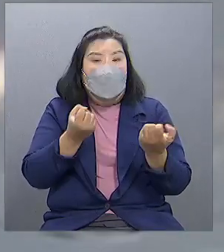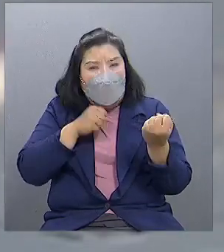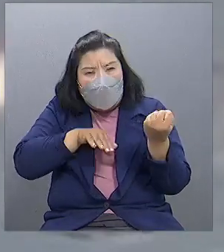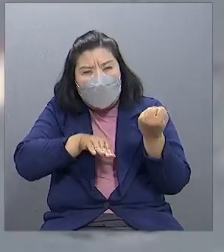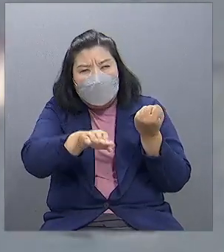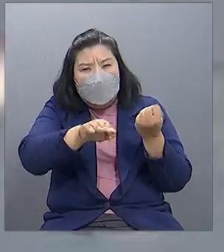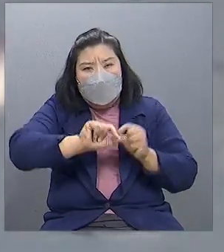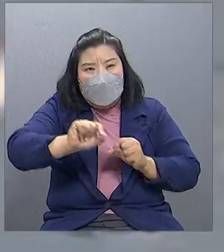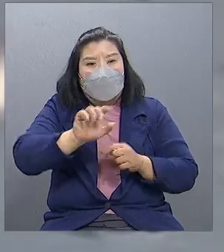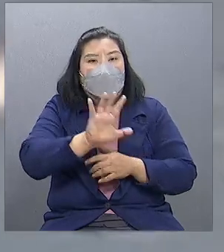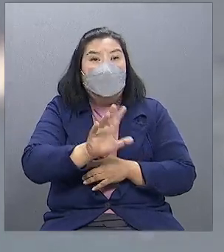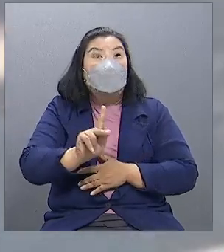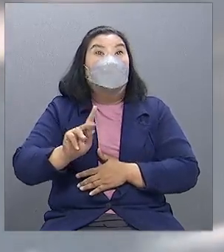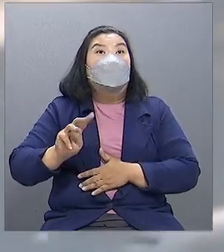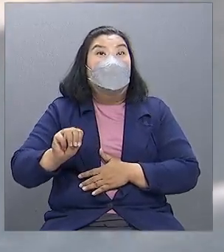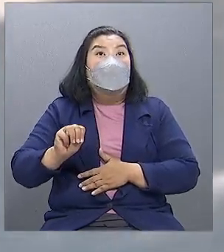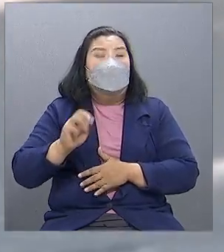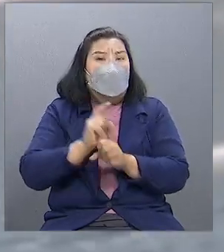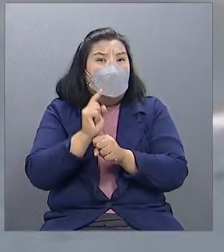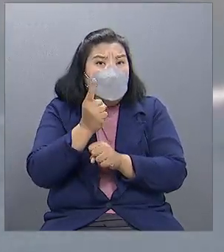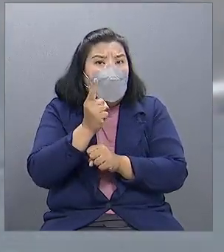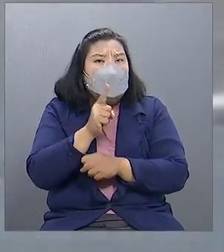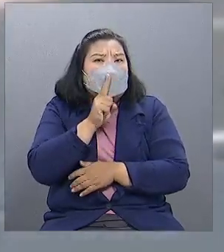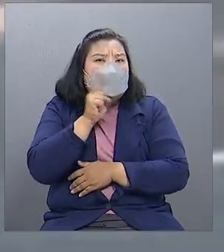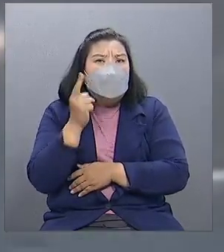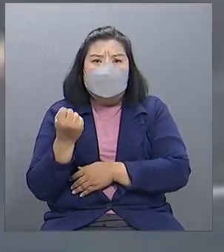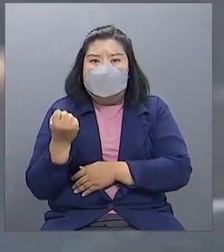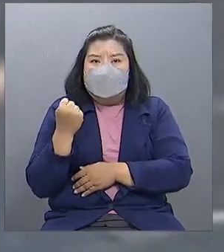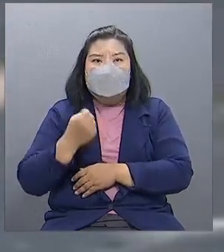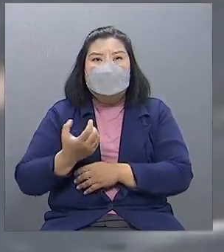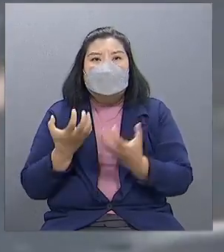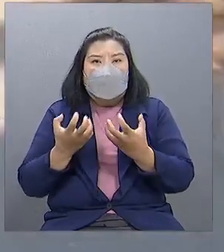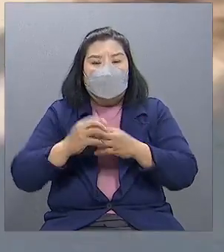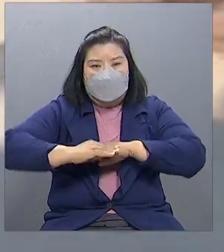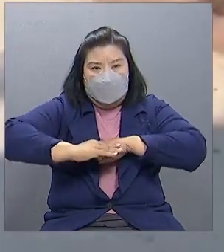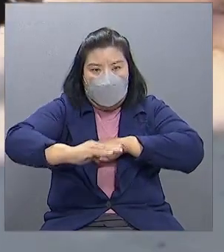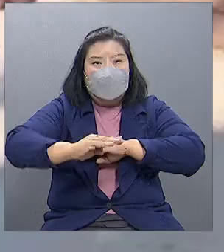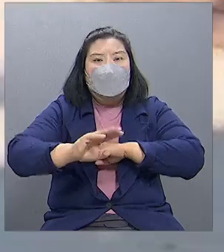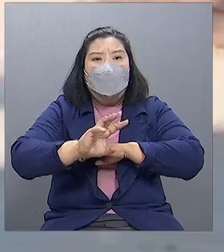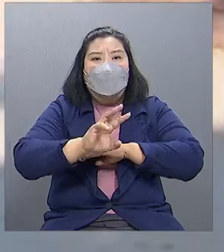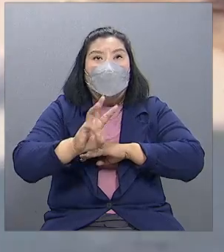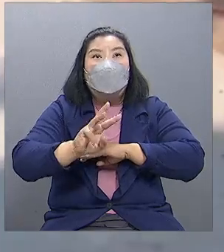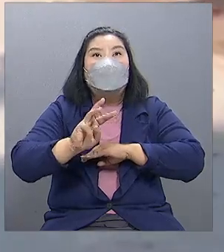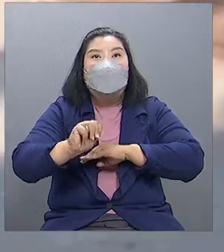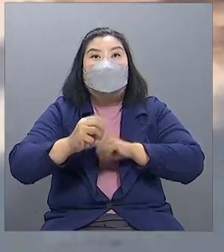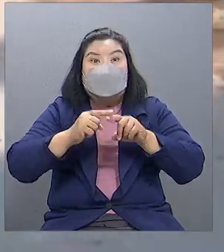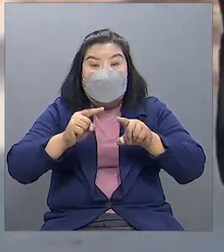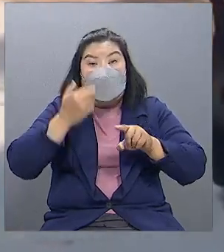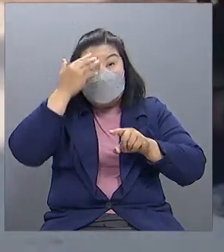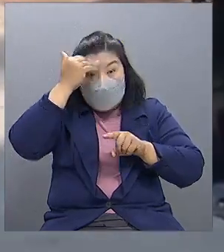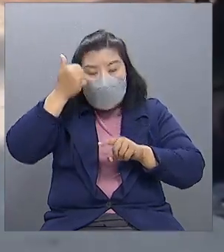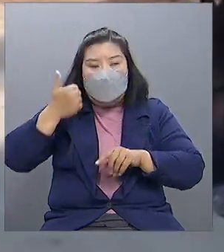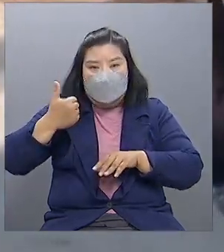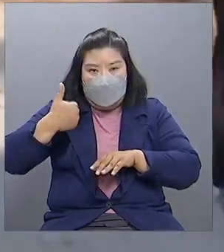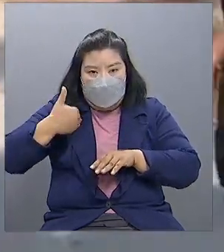ือเขาก่อสร้างให่เป็คอนกริตเสิมเห็ระยะทาง 600 เมตร แต่ไอ้ตรงรอยต่อทนนเส้นเก่า กับทนน